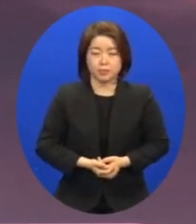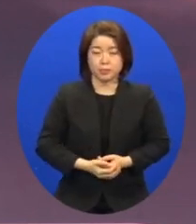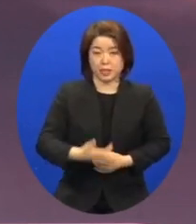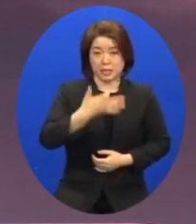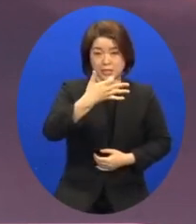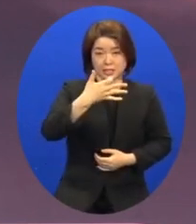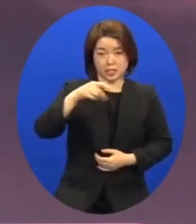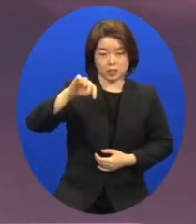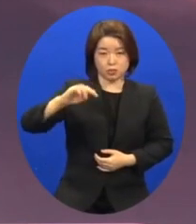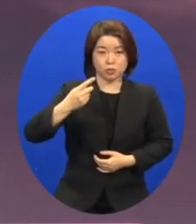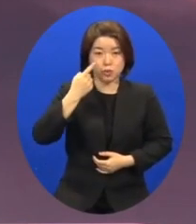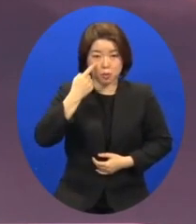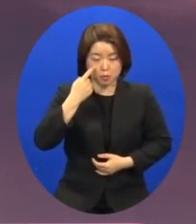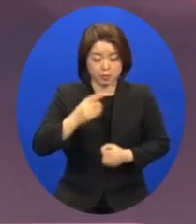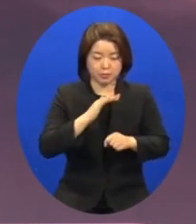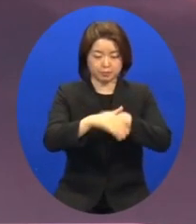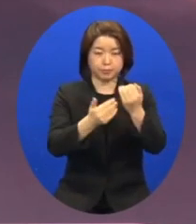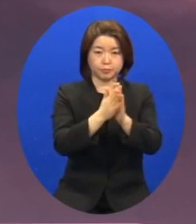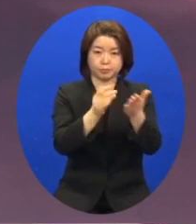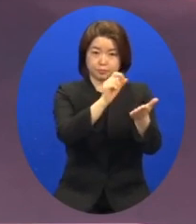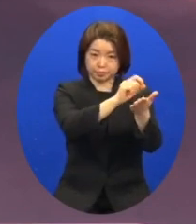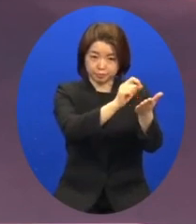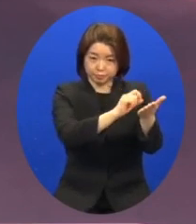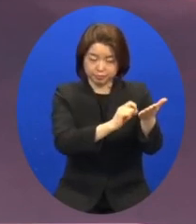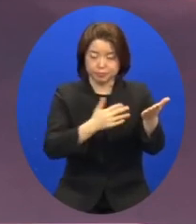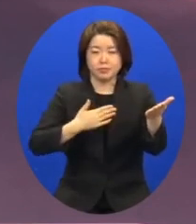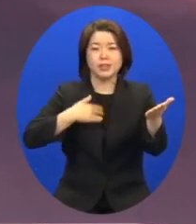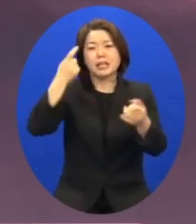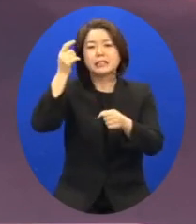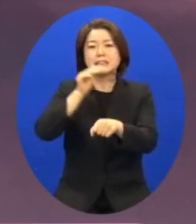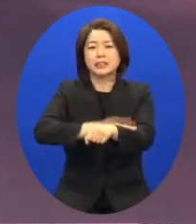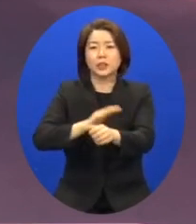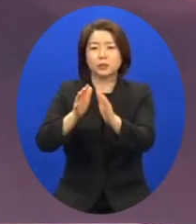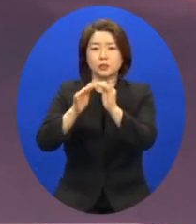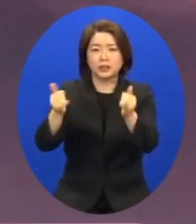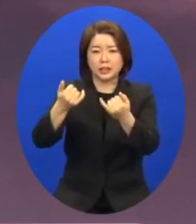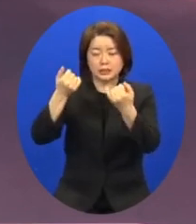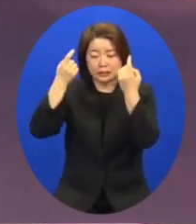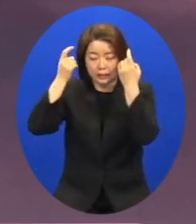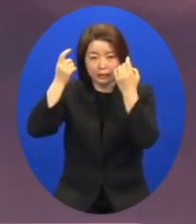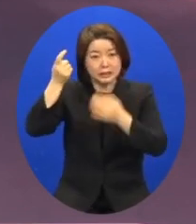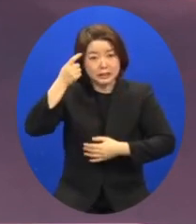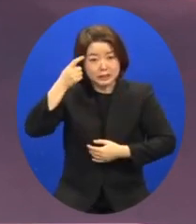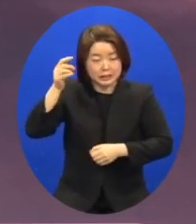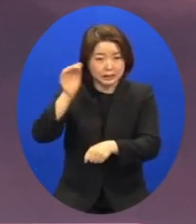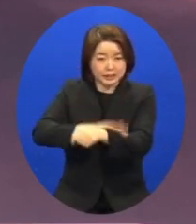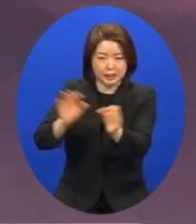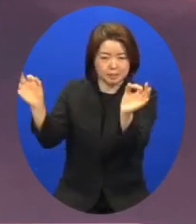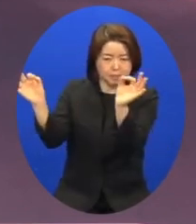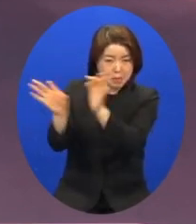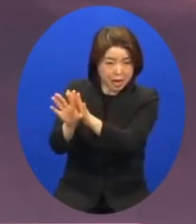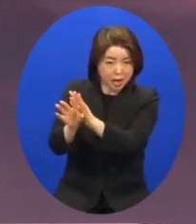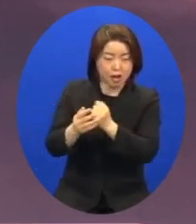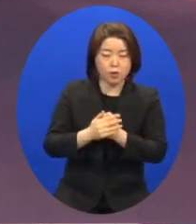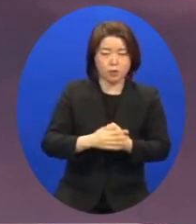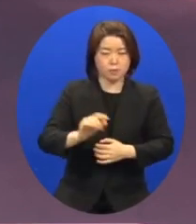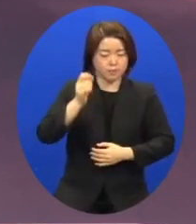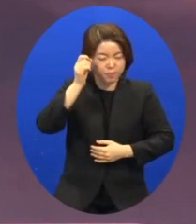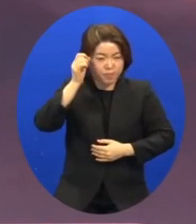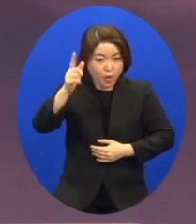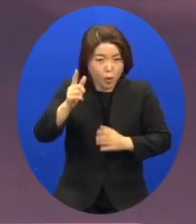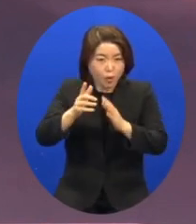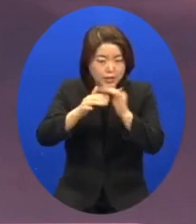성경에 기록하기를 내가 지혜로운 자들의 지혜를 멸하고 총명한 자들의 총명을 개 할 것이라고